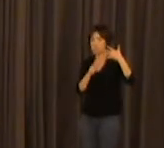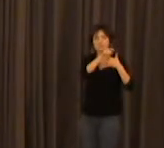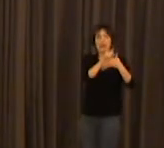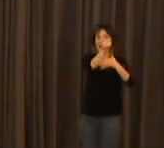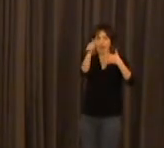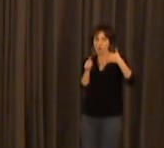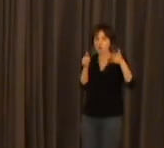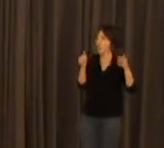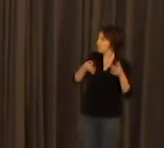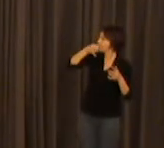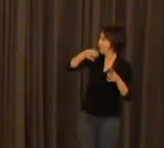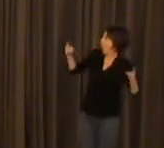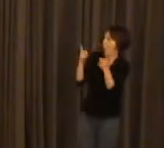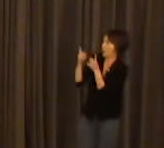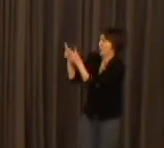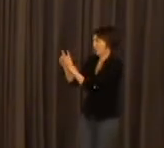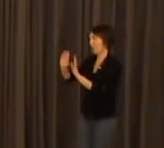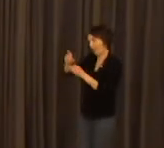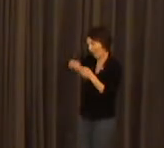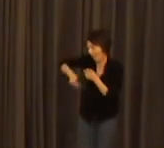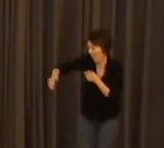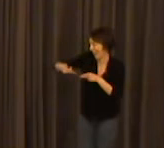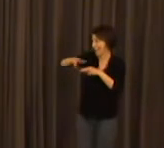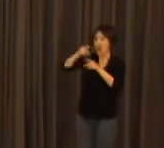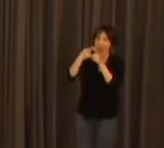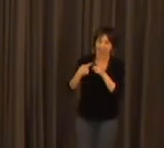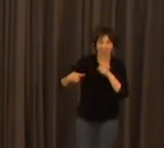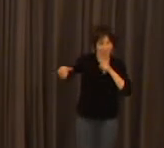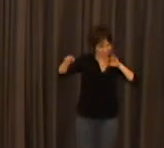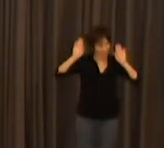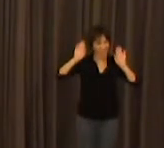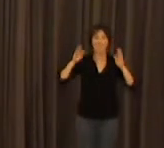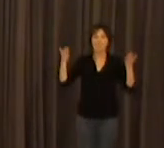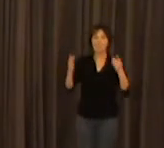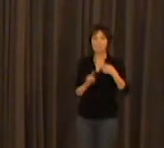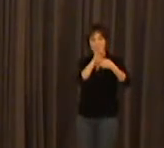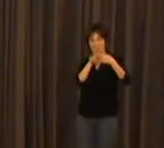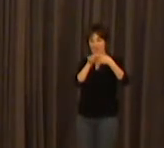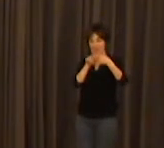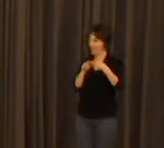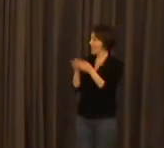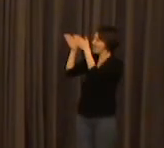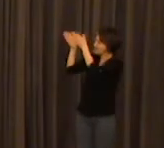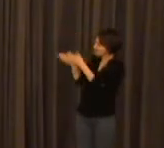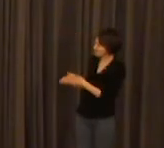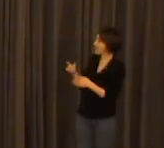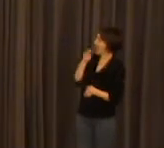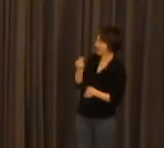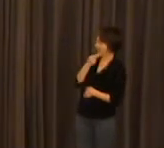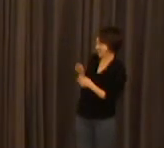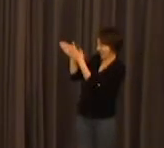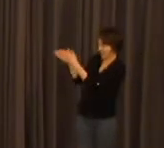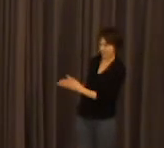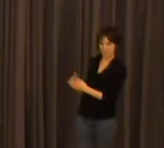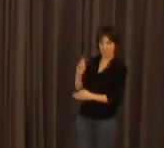breus paraules perquè tenim un acte llarg. Donarem la paraula en primer lloc a l'Albert